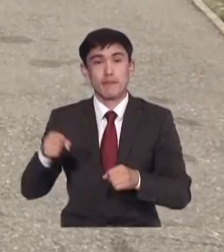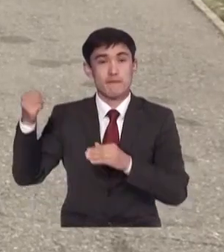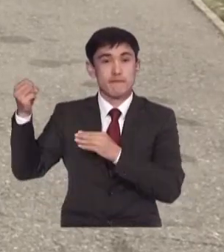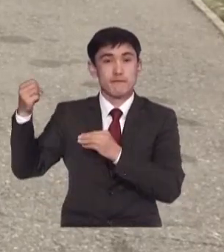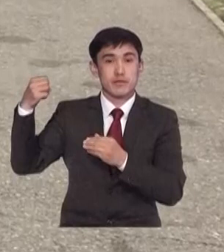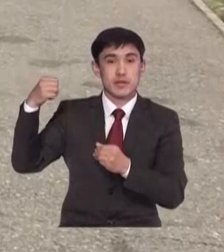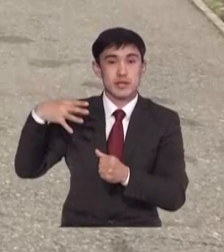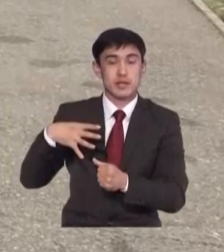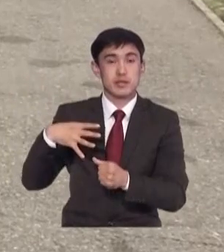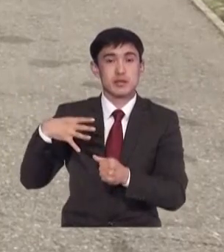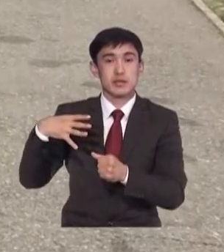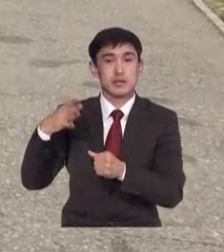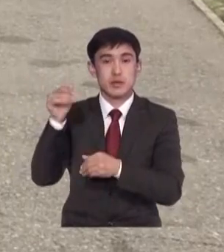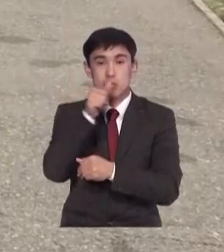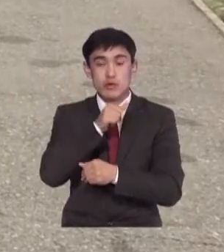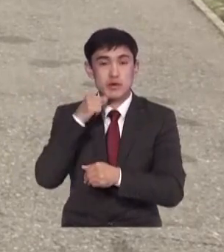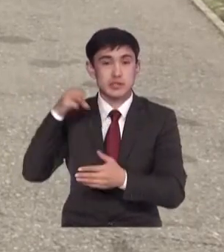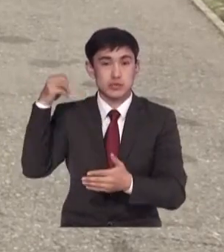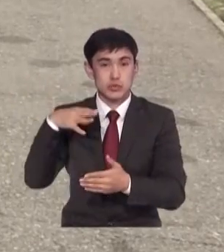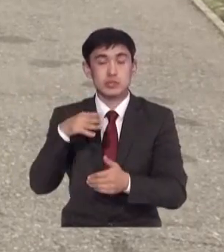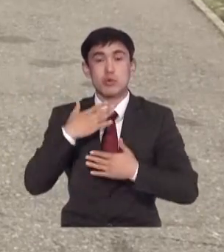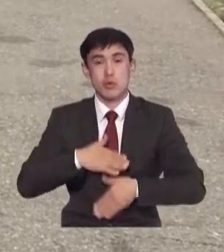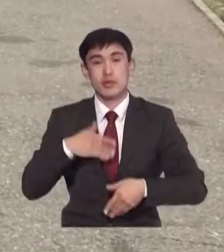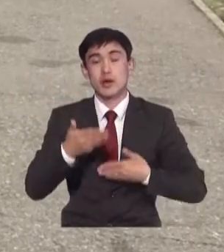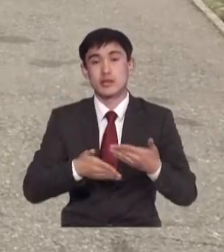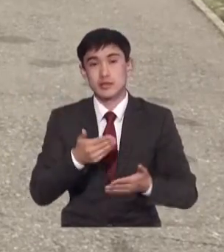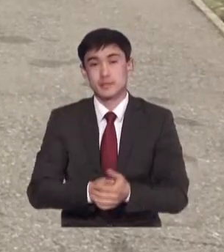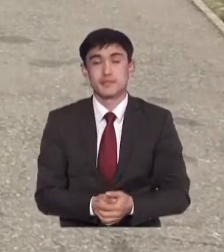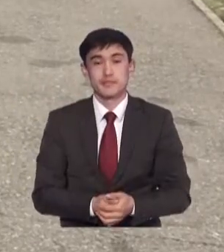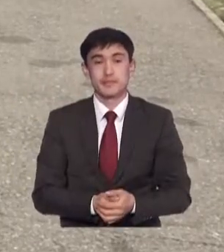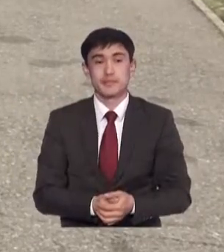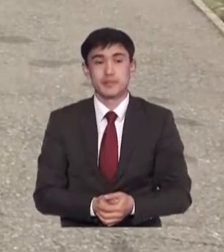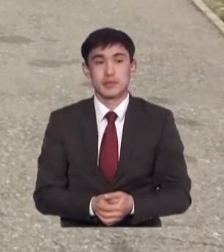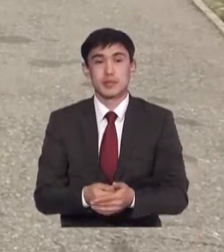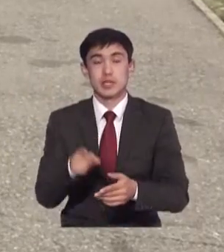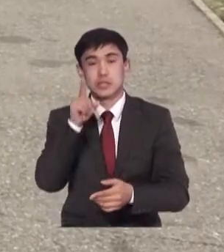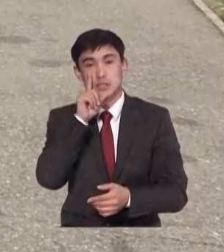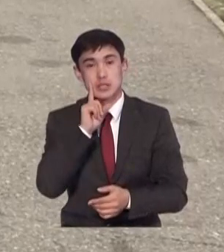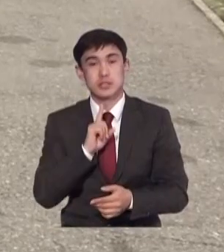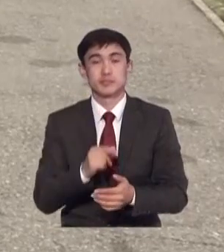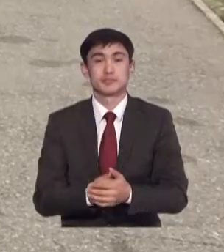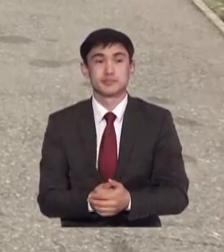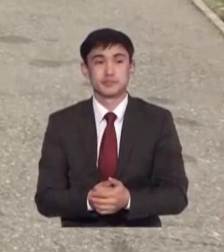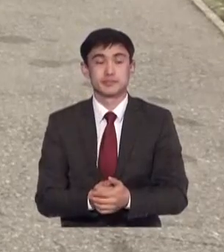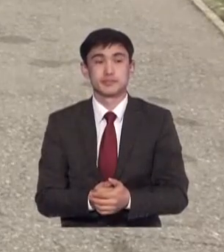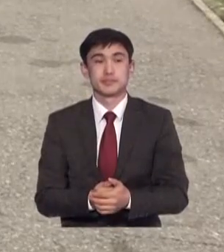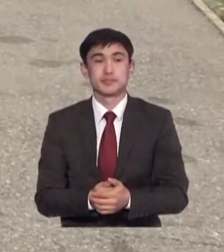деревьев, укрываясь от солнца, спокойно ходить, наслаждаться. Я